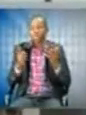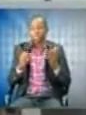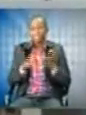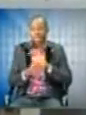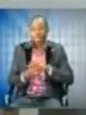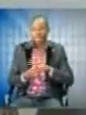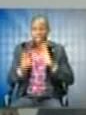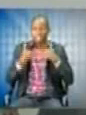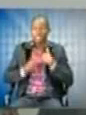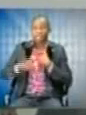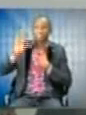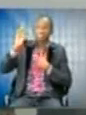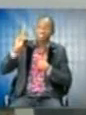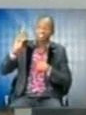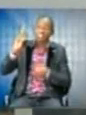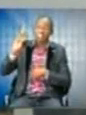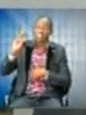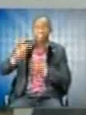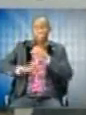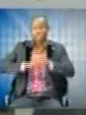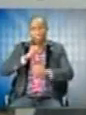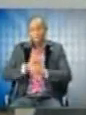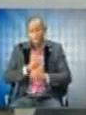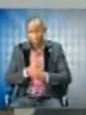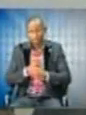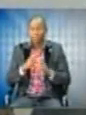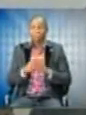6 ans aujourd'hui, si je suis en harmonie avec ce que je sais,